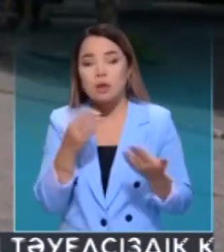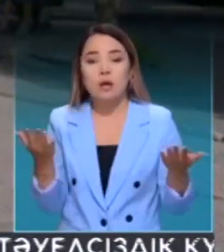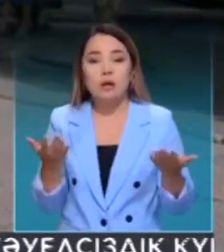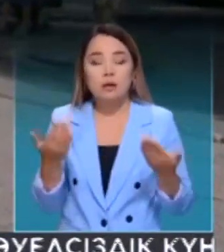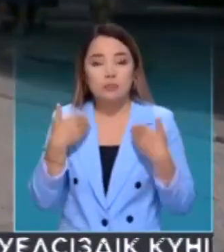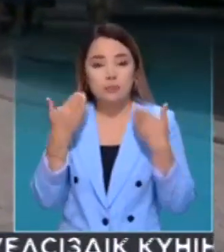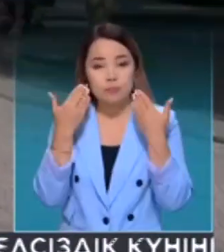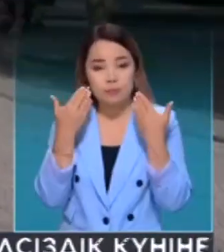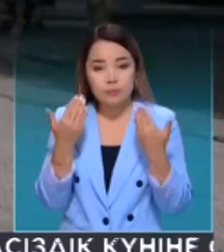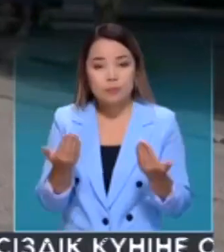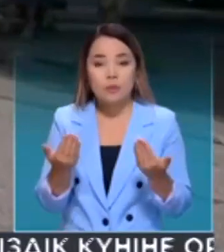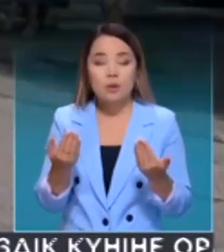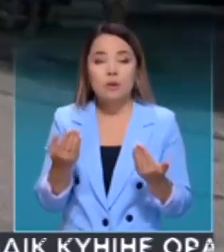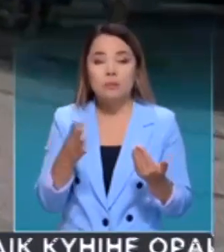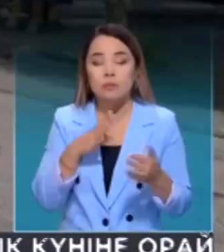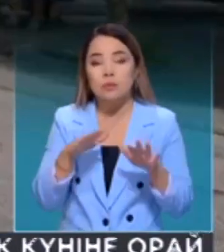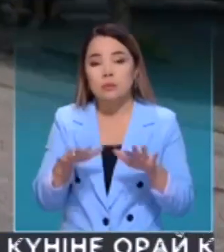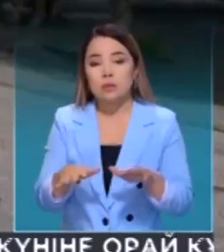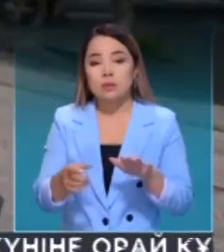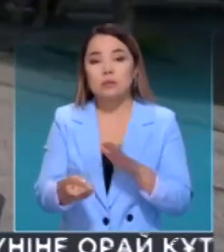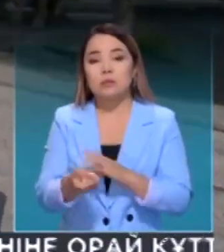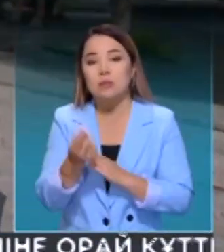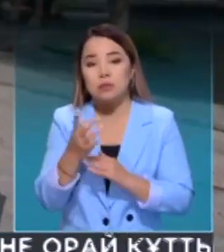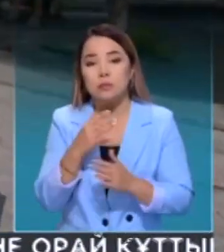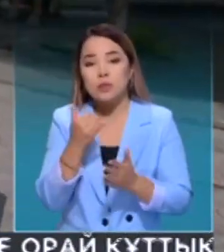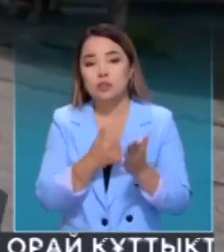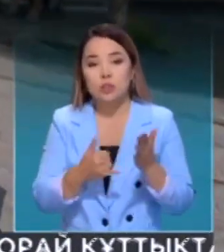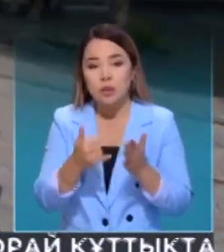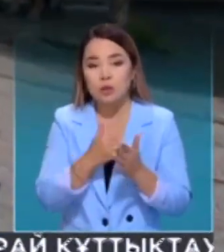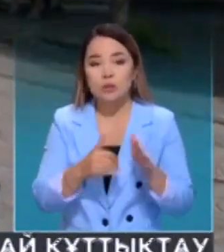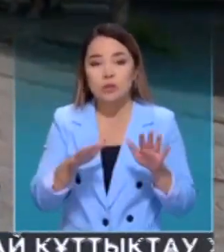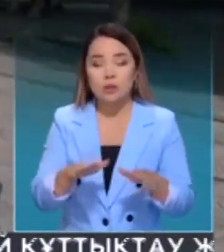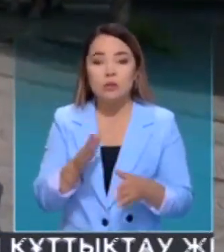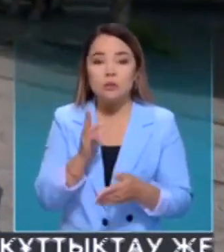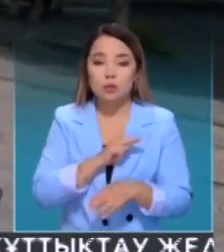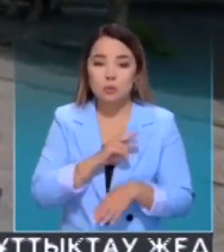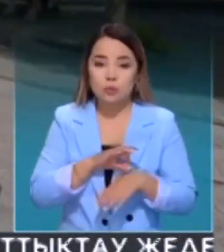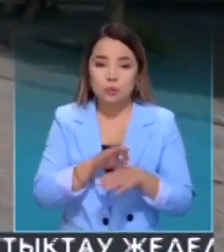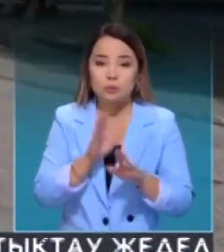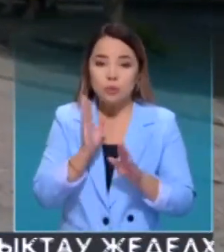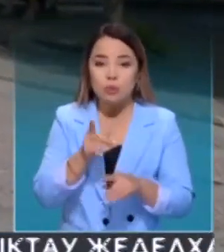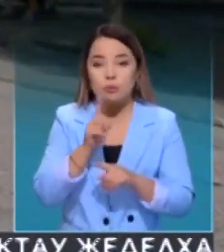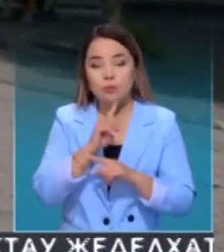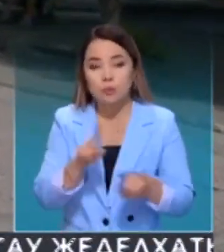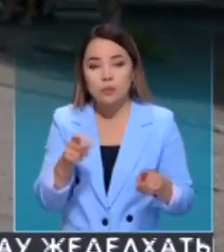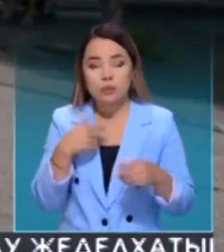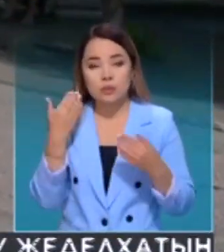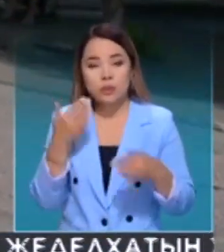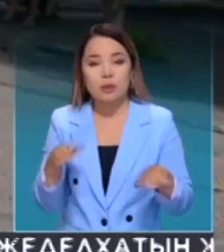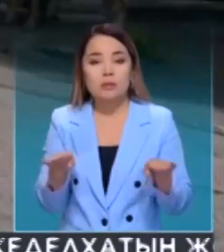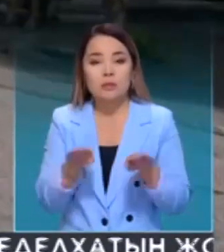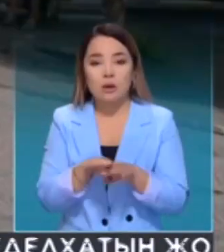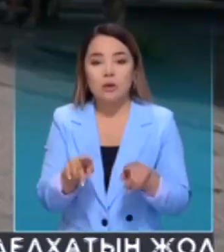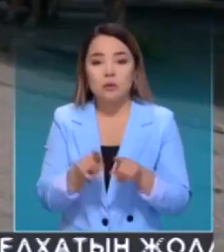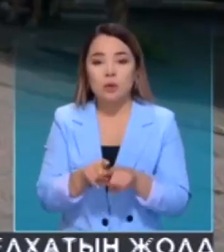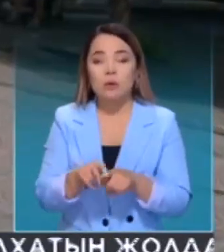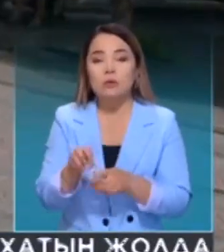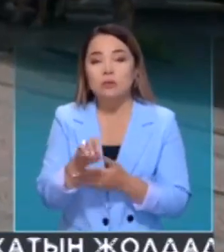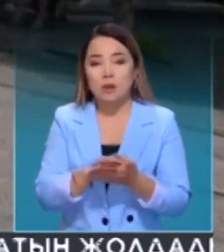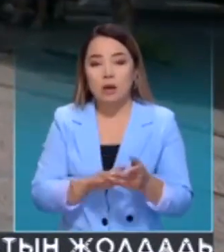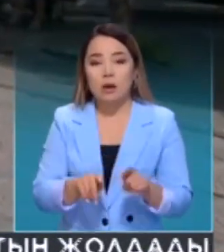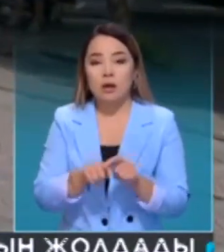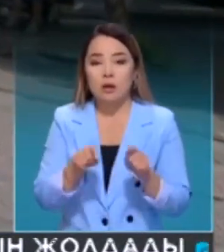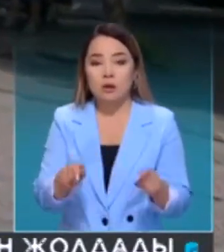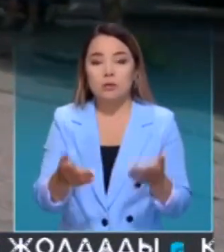қалай? Бір жері анау сварочный шовы жібереме, оны енді жауып тастады, енді жапқаннан кейін қайтадан